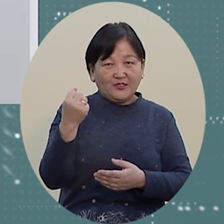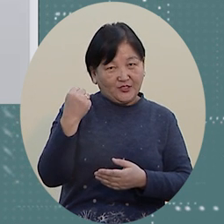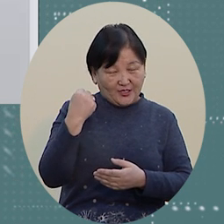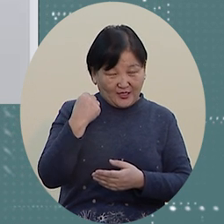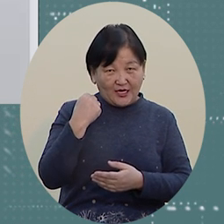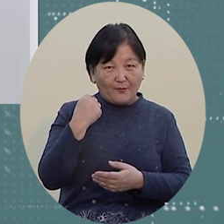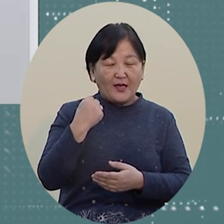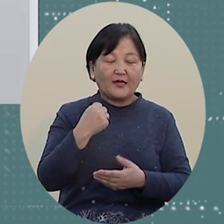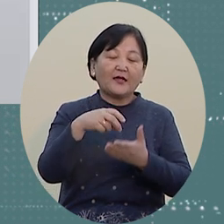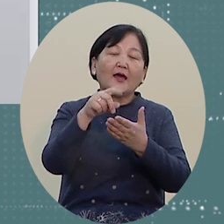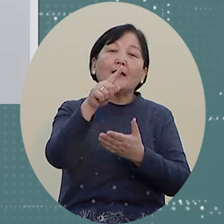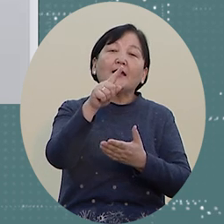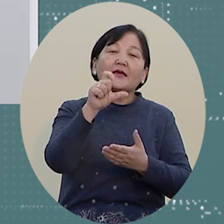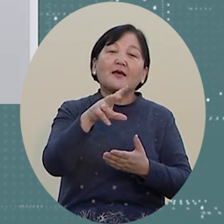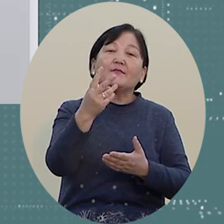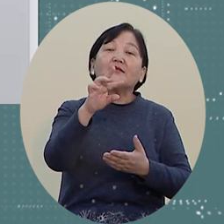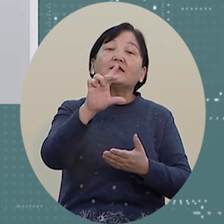байна гэж бас бичиж болно.